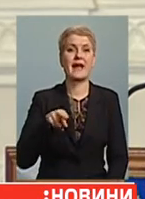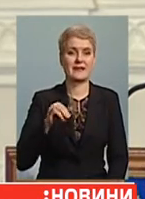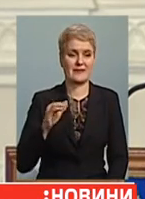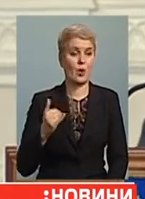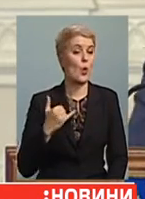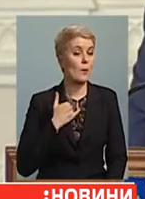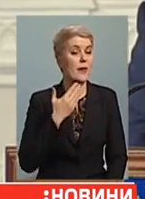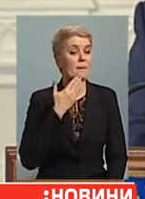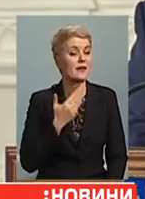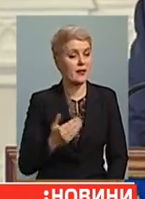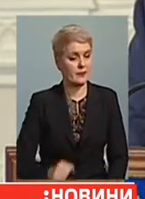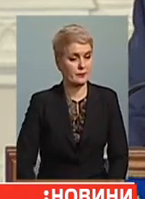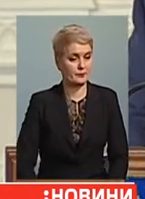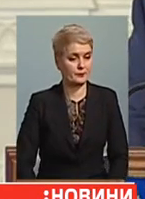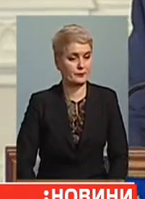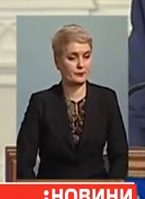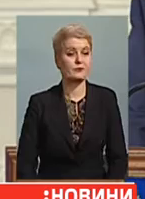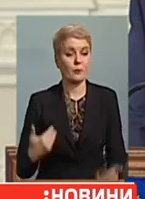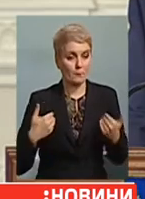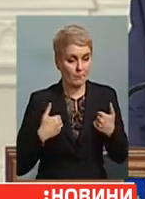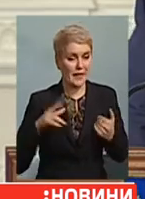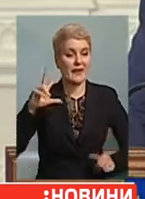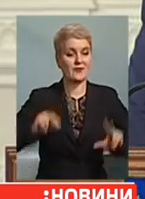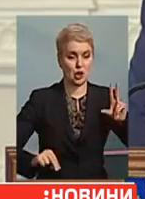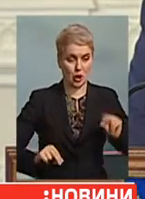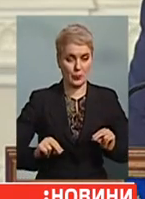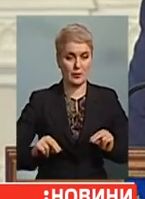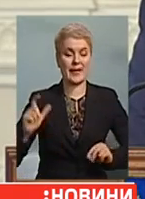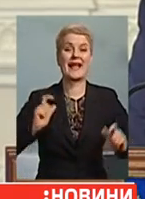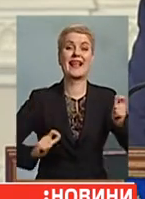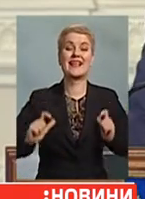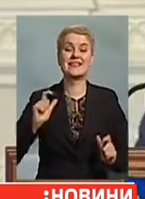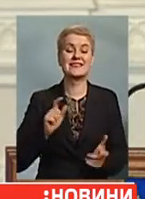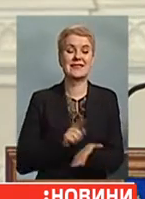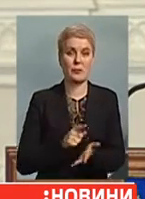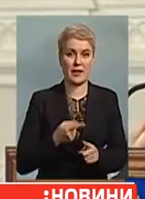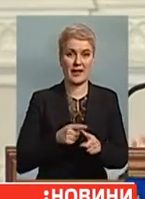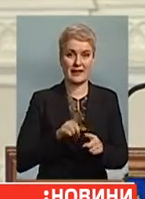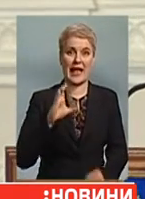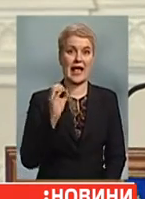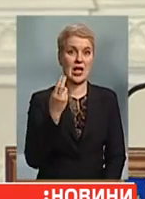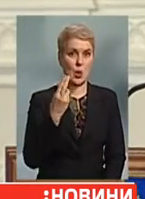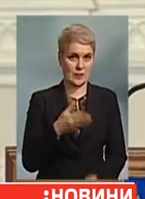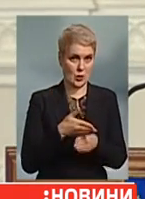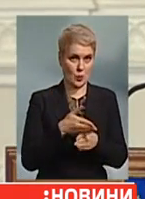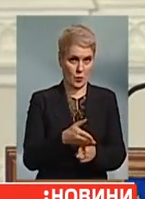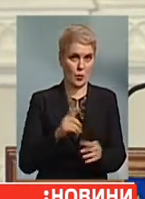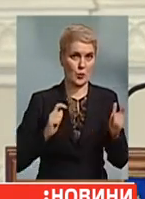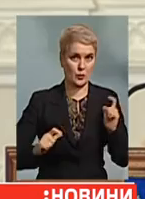І у мене питання. Ми вважаємо, що стипендія – це соціальна допомога